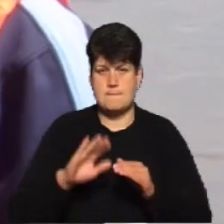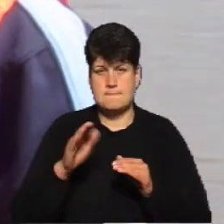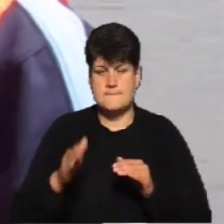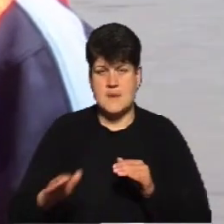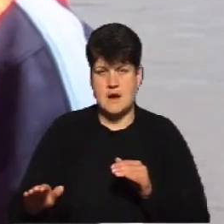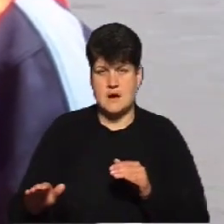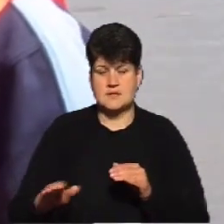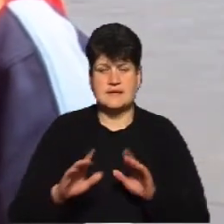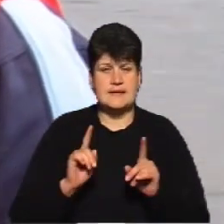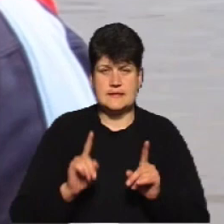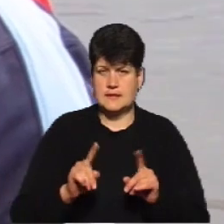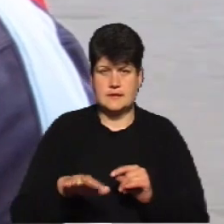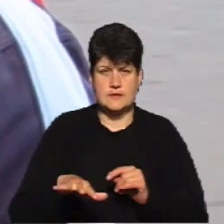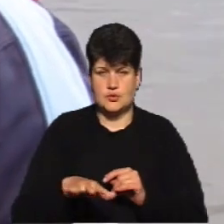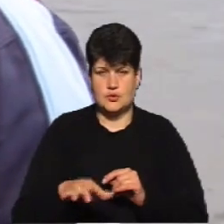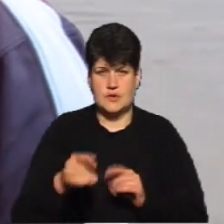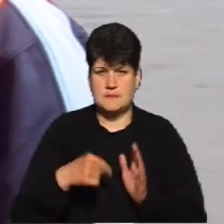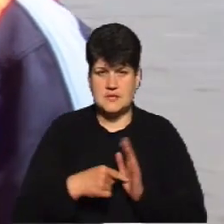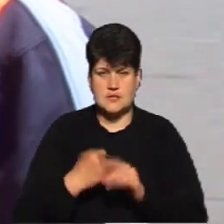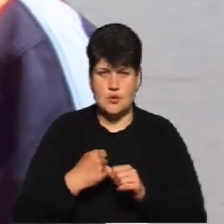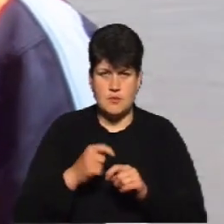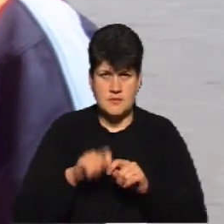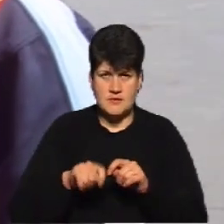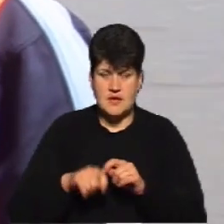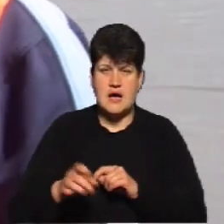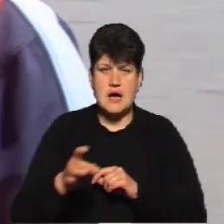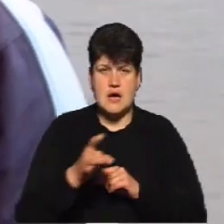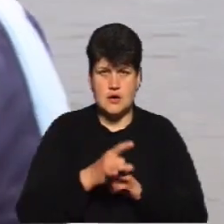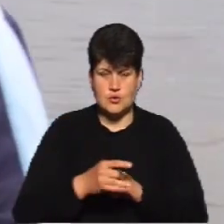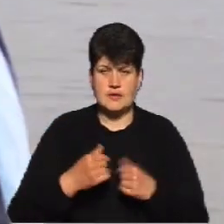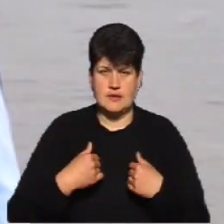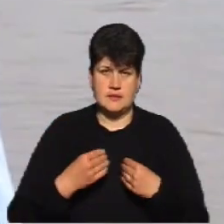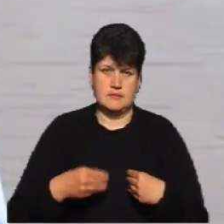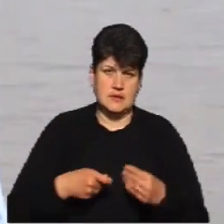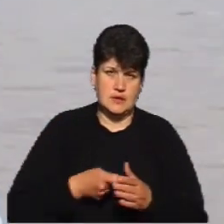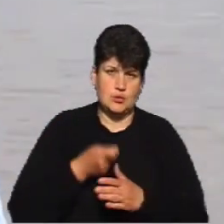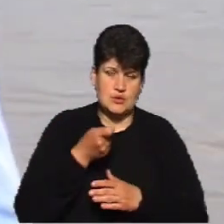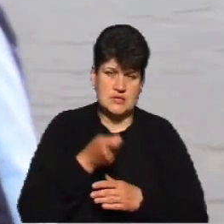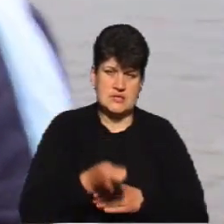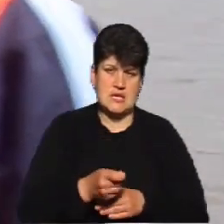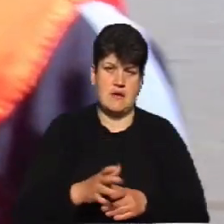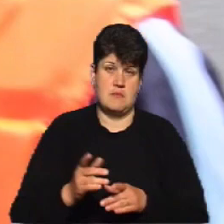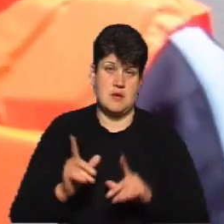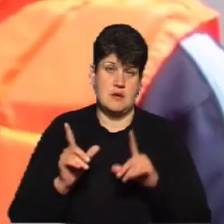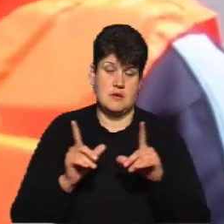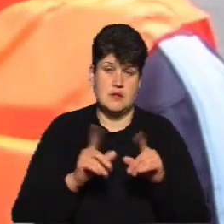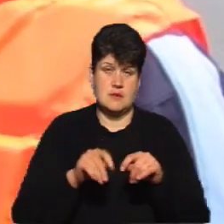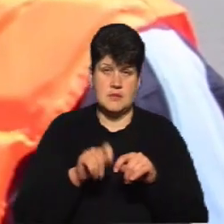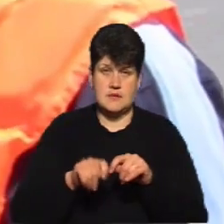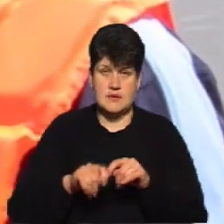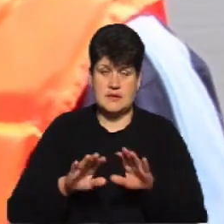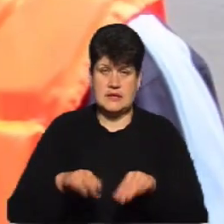міста нашого робимо обстеження пляжів, а ще й районні пляжі, де нам поступає заявка, ми виїжджаємо і обстежуємо, надаємо певний вид,